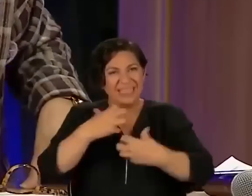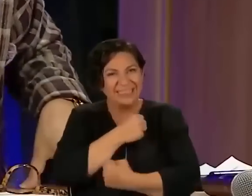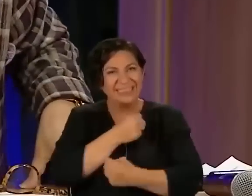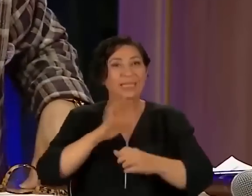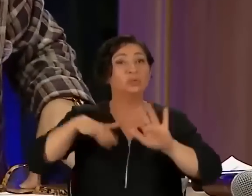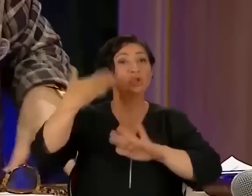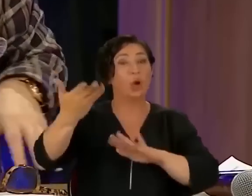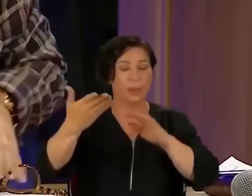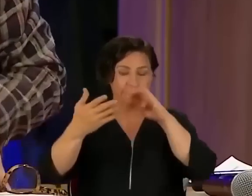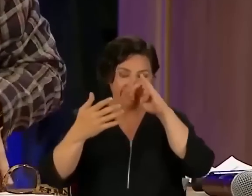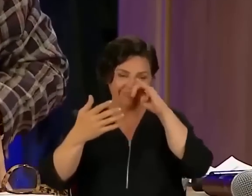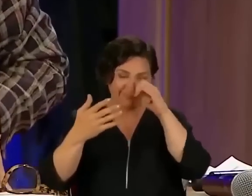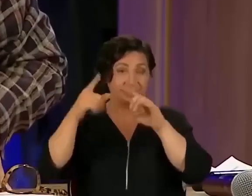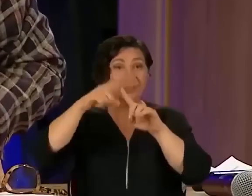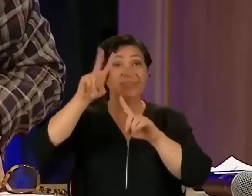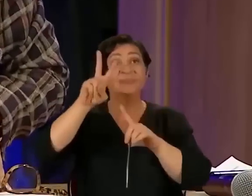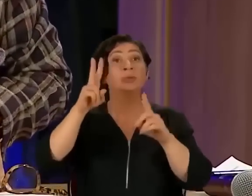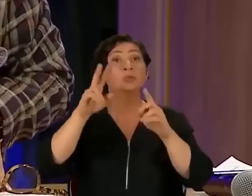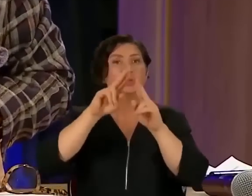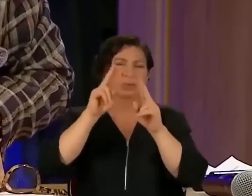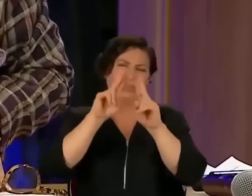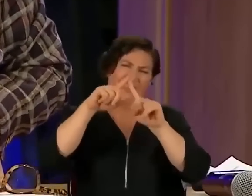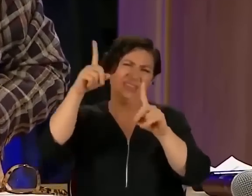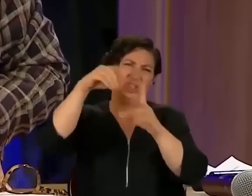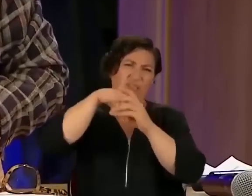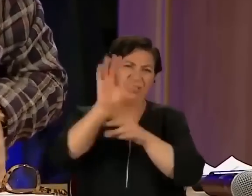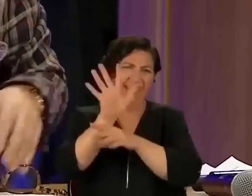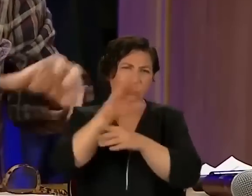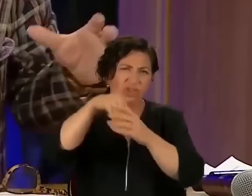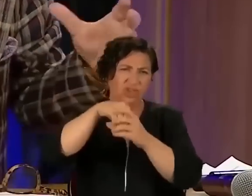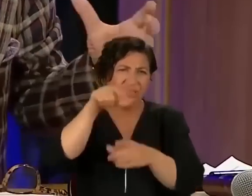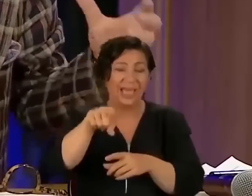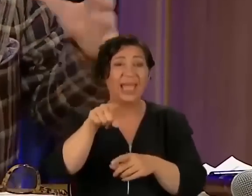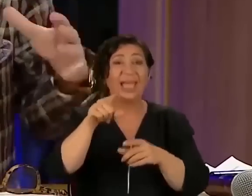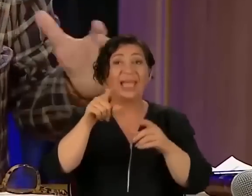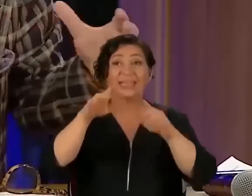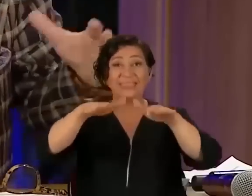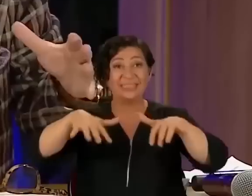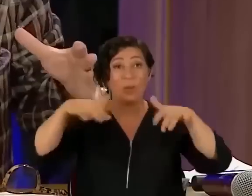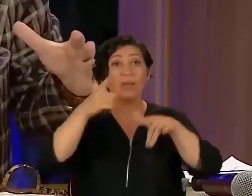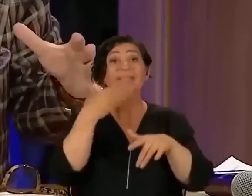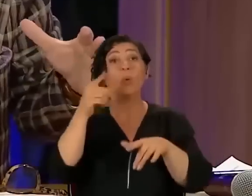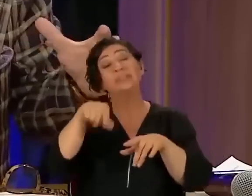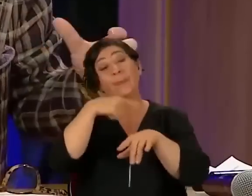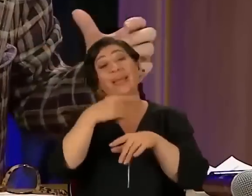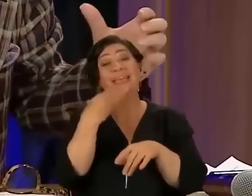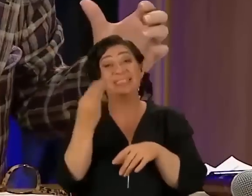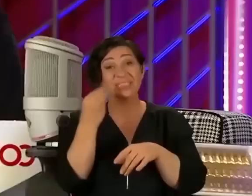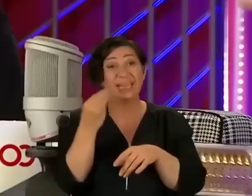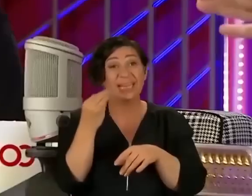krizinden sonra televizyon dünyasında ve sahnelerde gençler, o günün